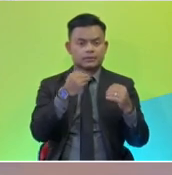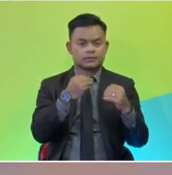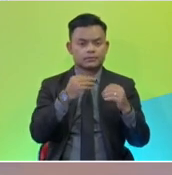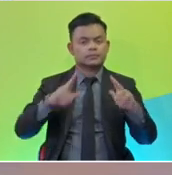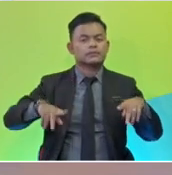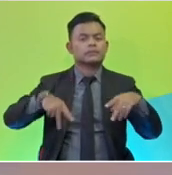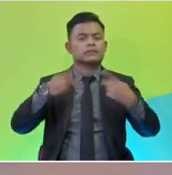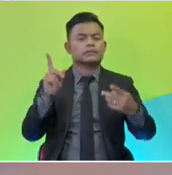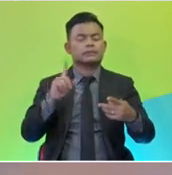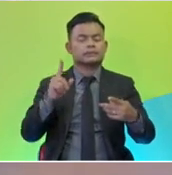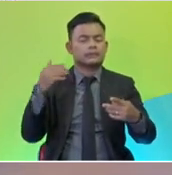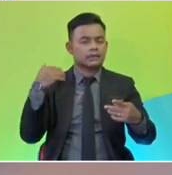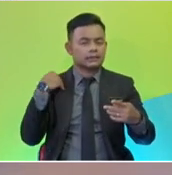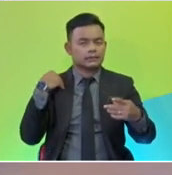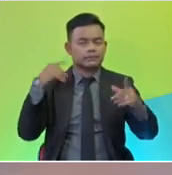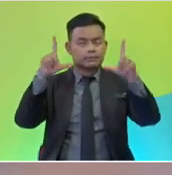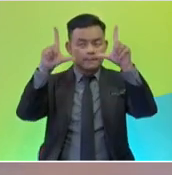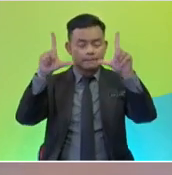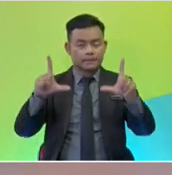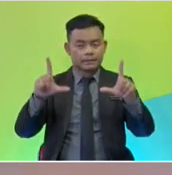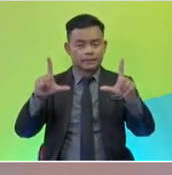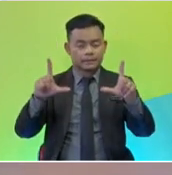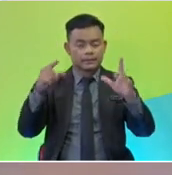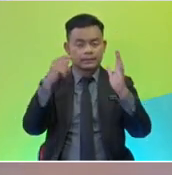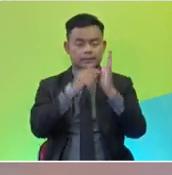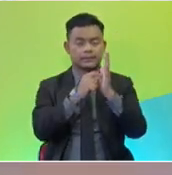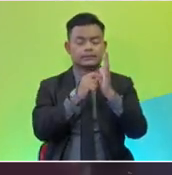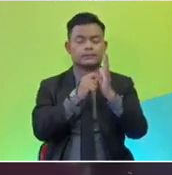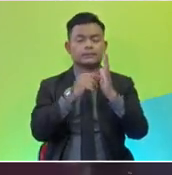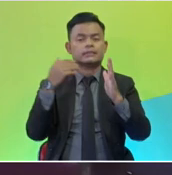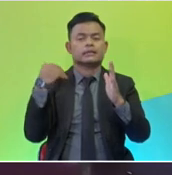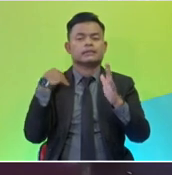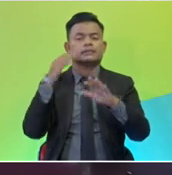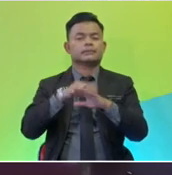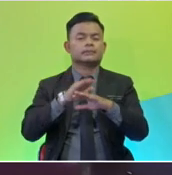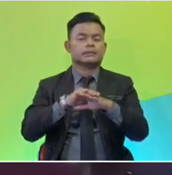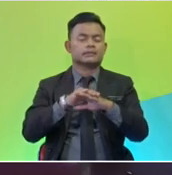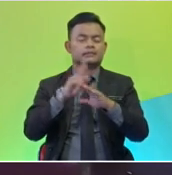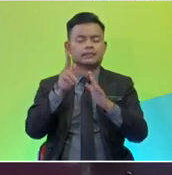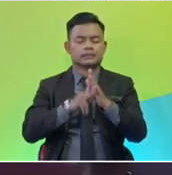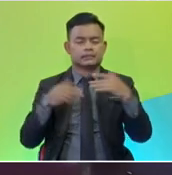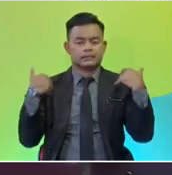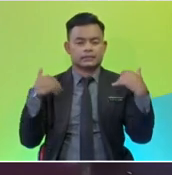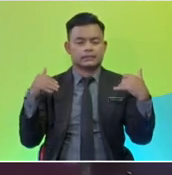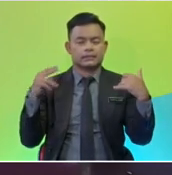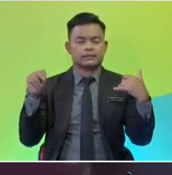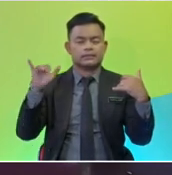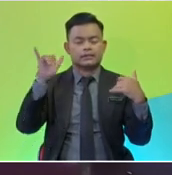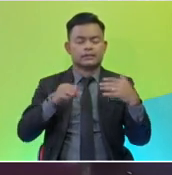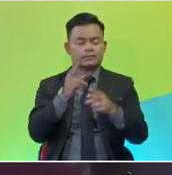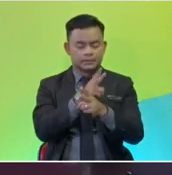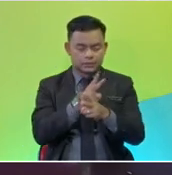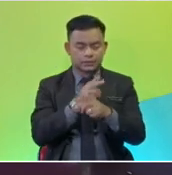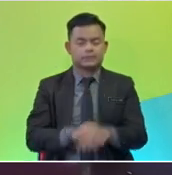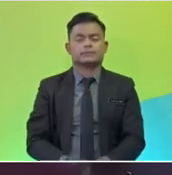tanda kita akan dalam keadaan sentiasa berjaga-jaga tidak macam abang AKM tadi yang murid-murid di rumah Ha tidak